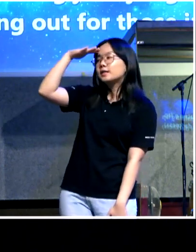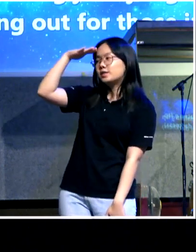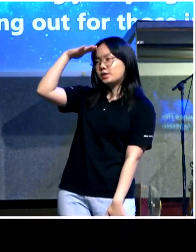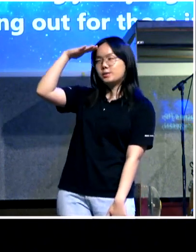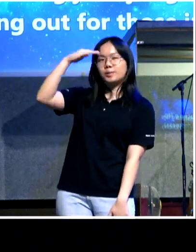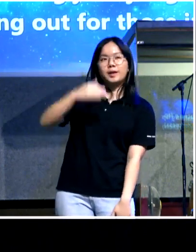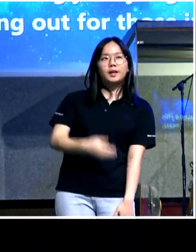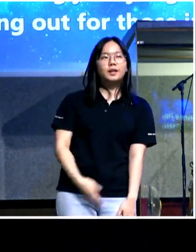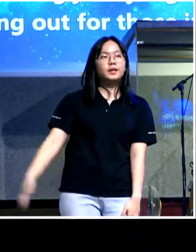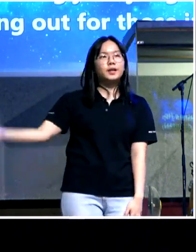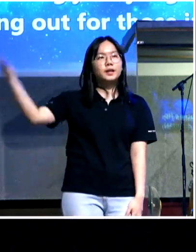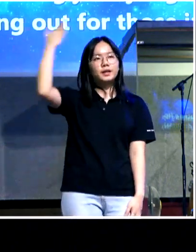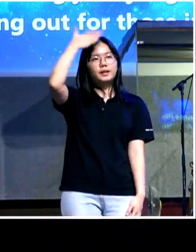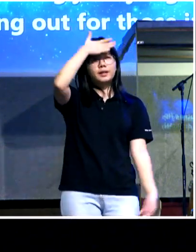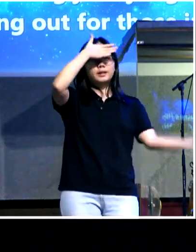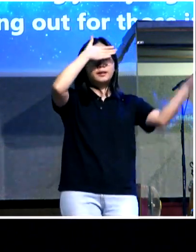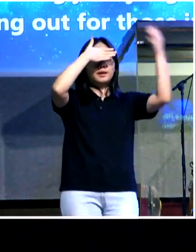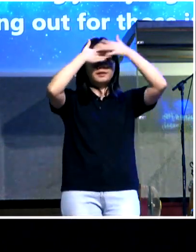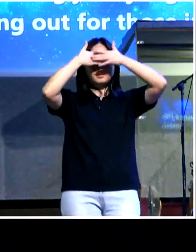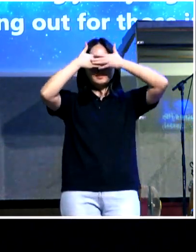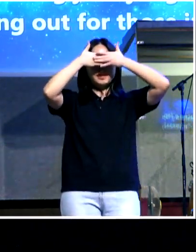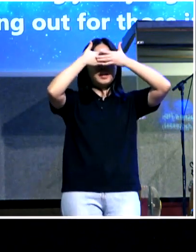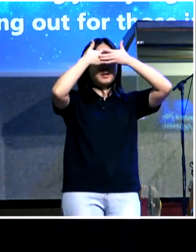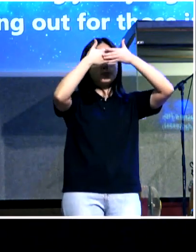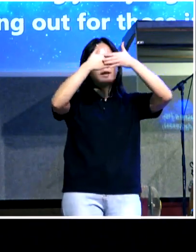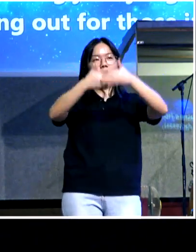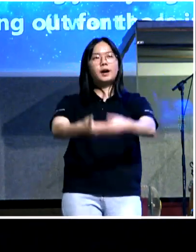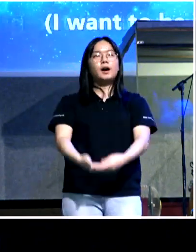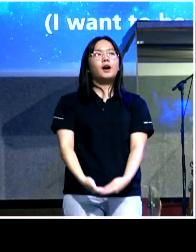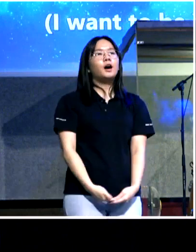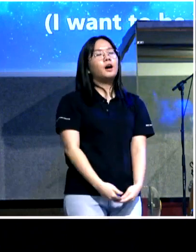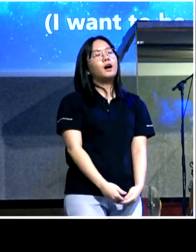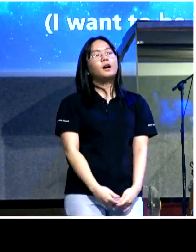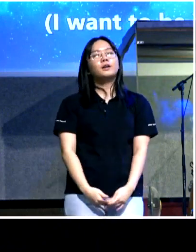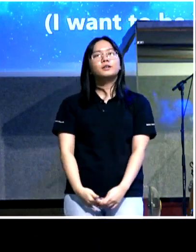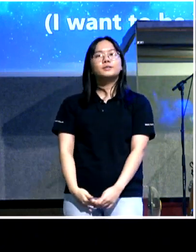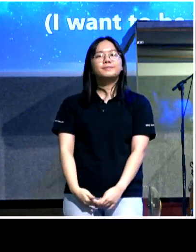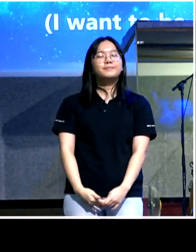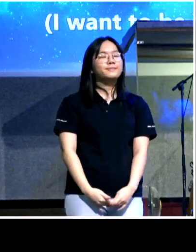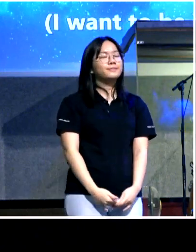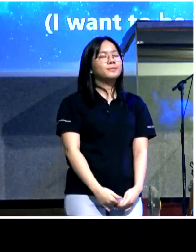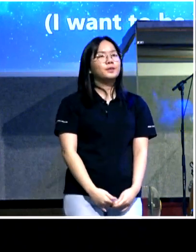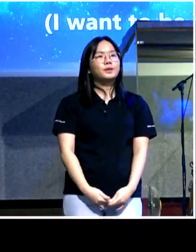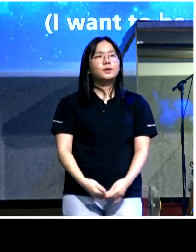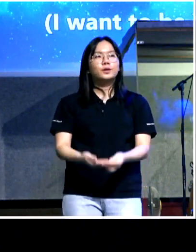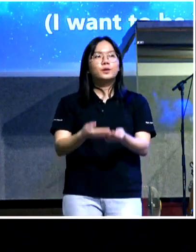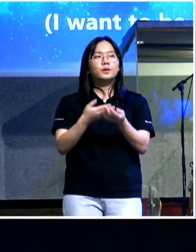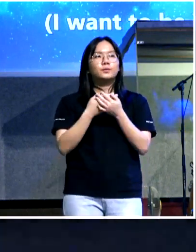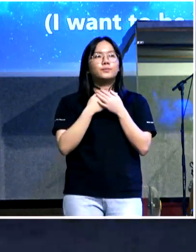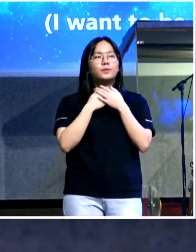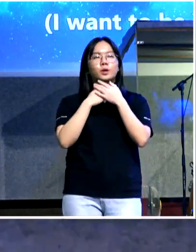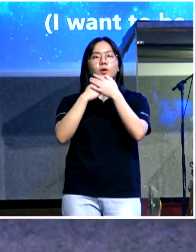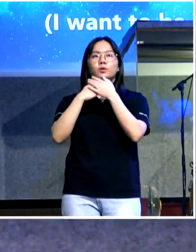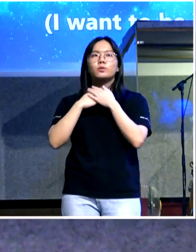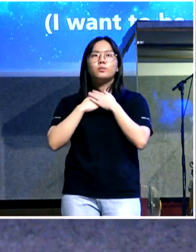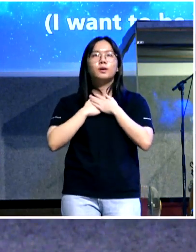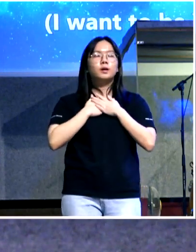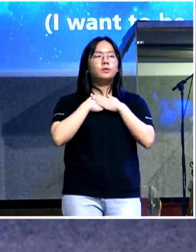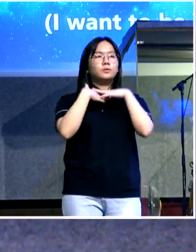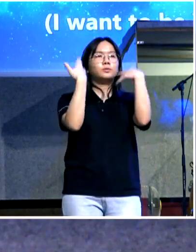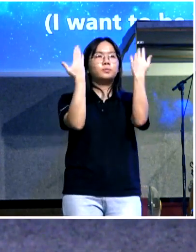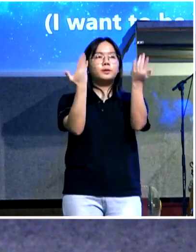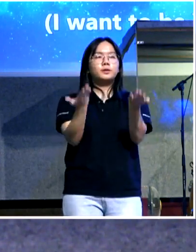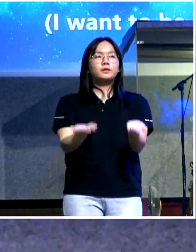memandang jiwa yang dalam gelap. This is where I want to be, Lord. Ku